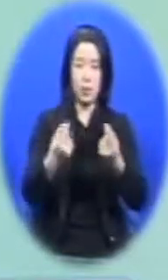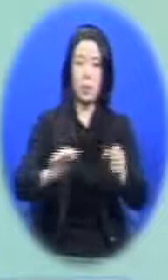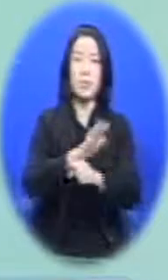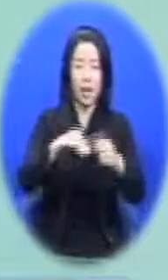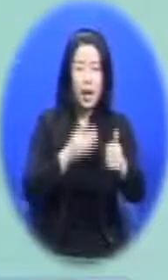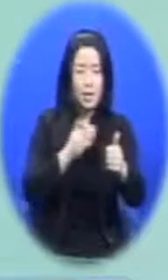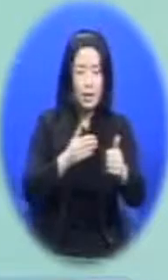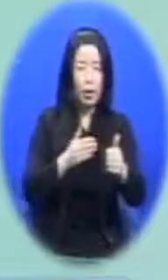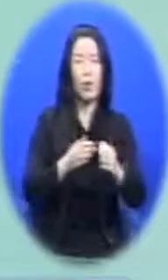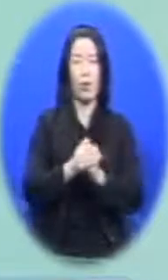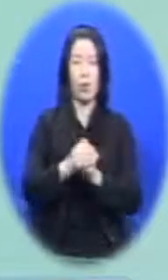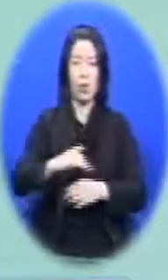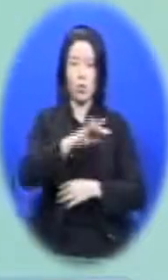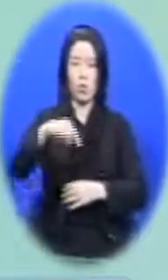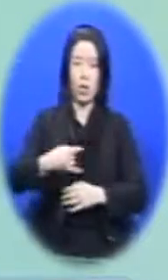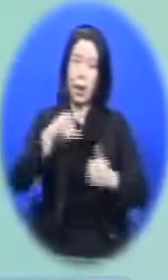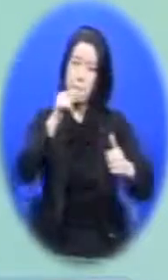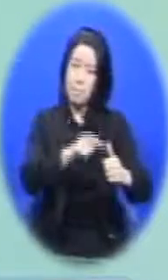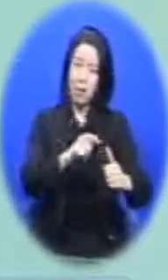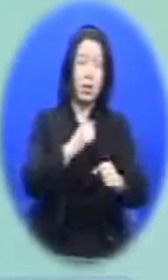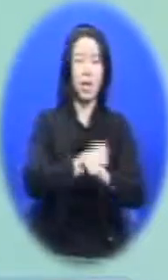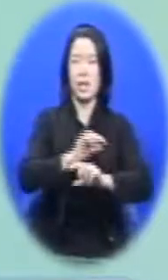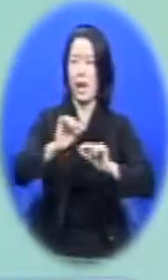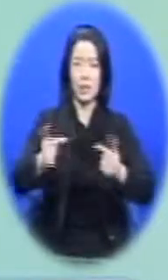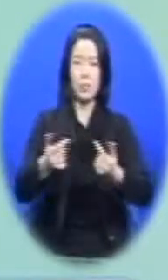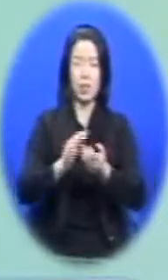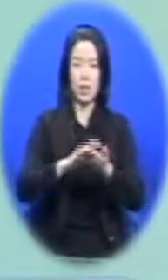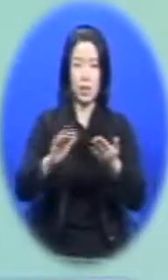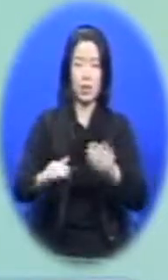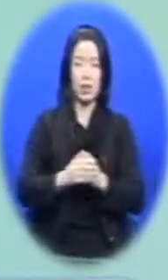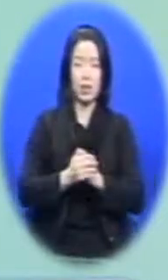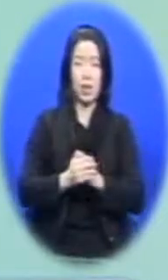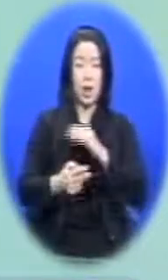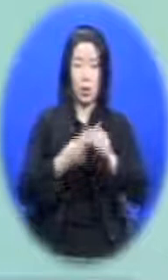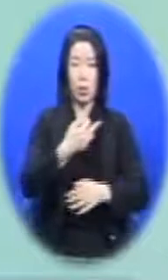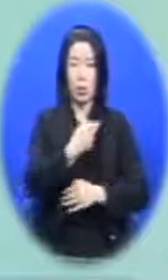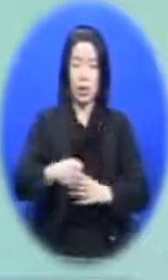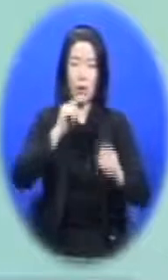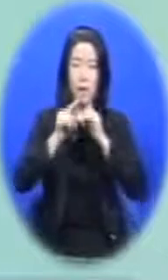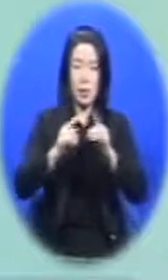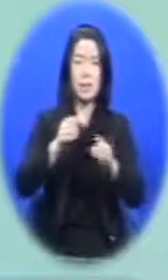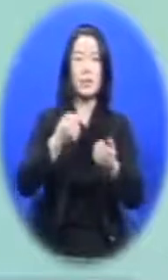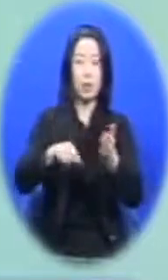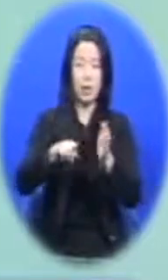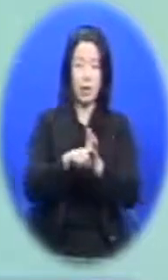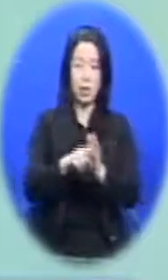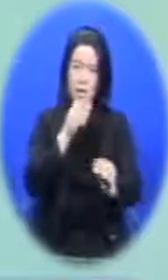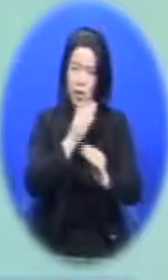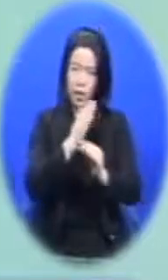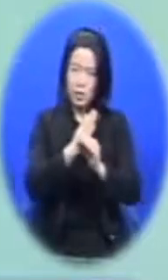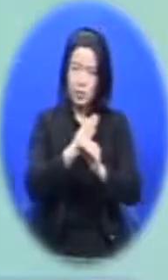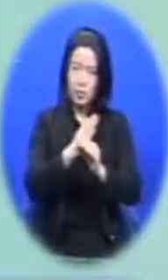사랑하세요 라고 우리에게 명령하시는 것이 아닙니다. 요한사도가 말씀하려는 핵심의